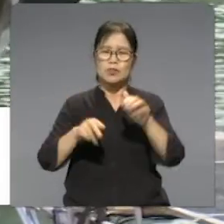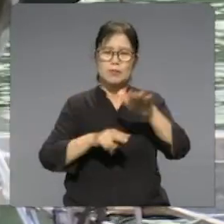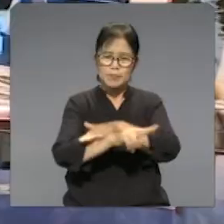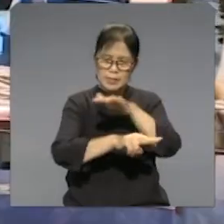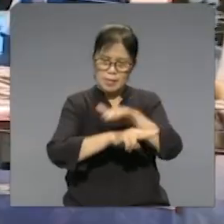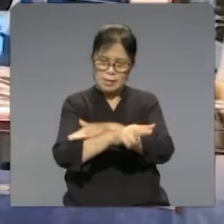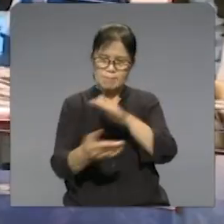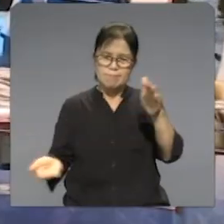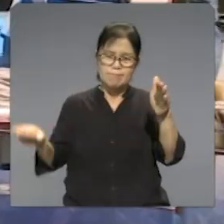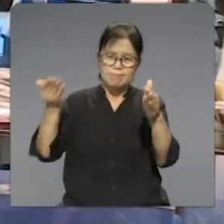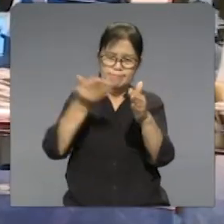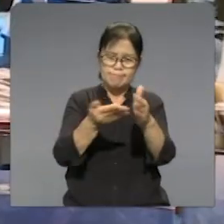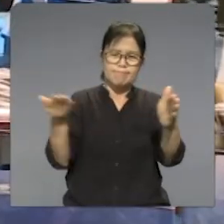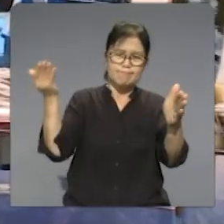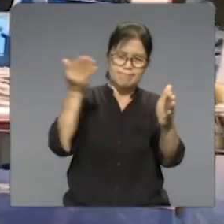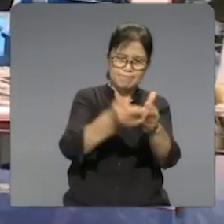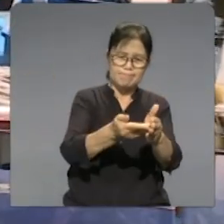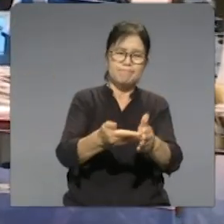피항한 어선들입니다.